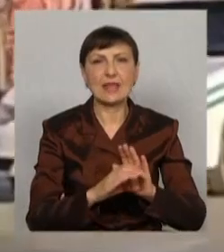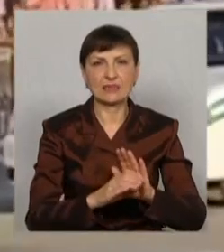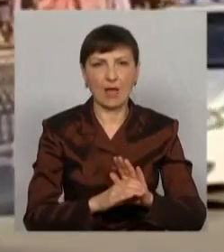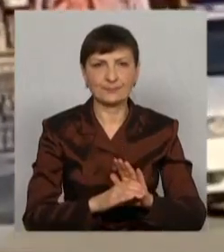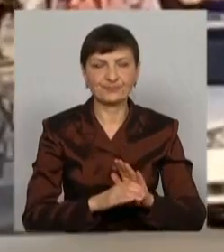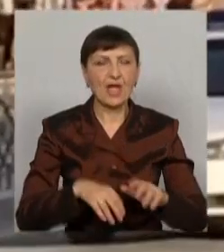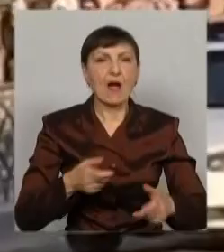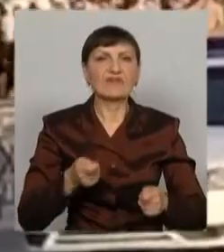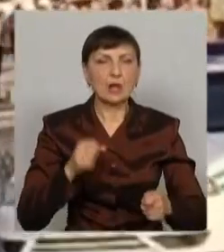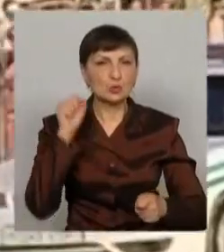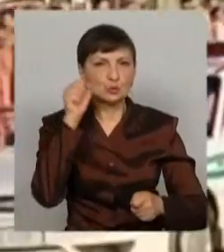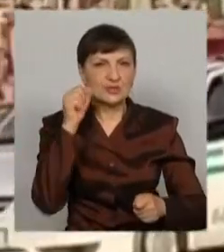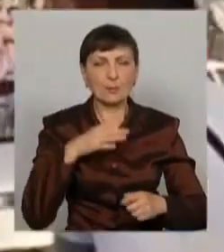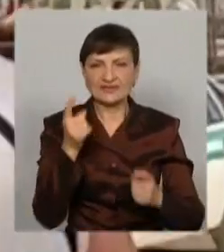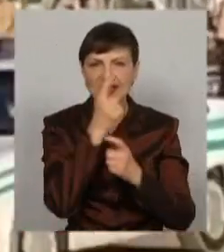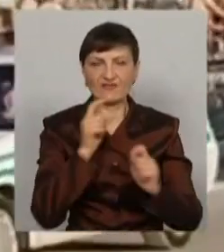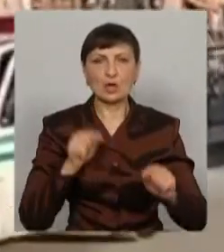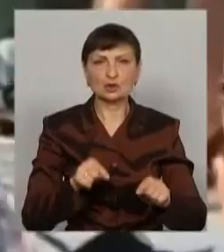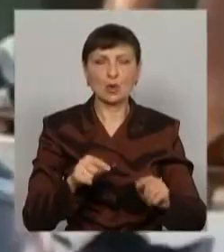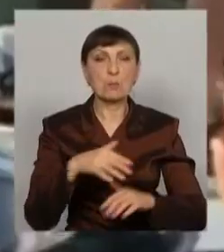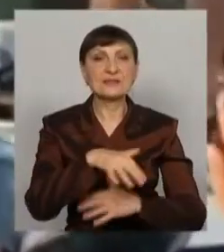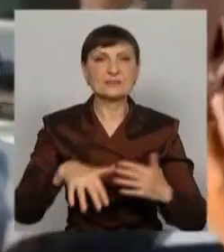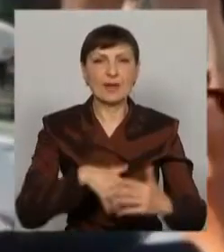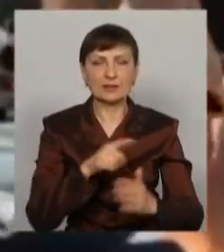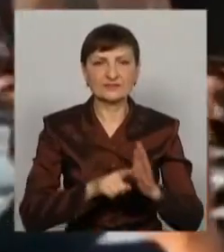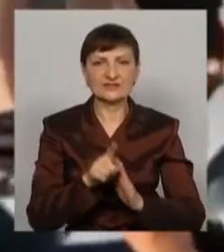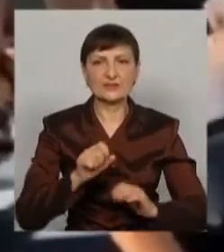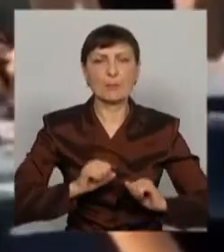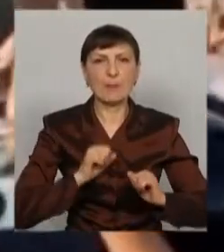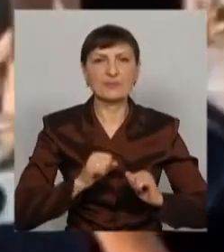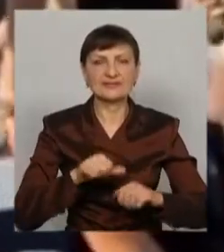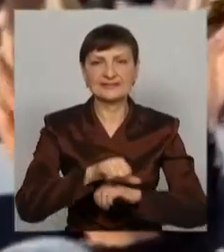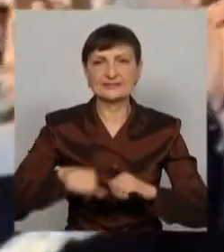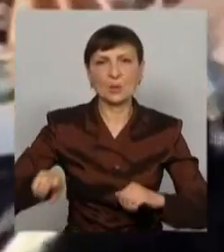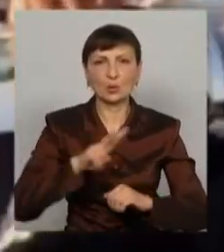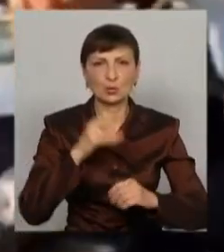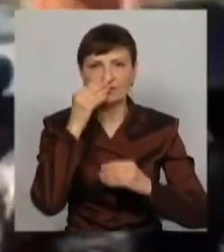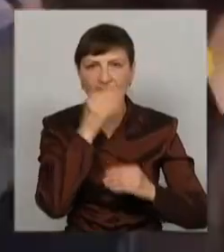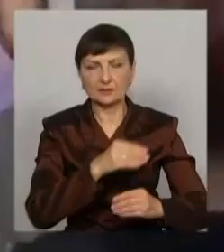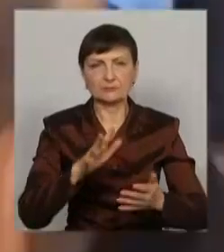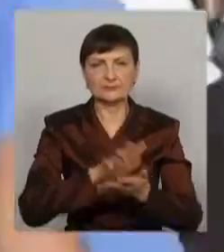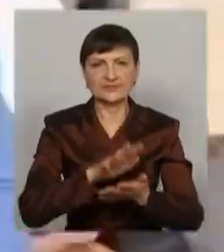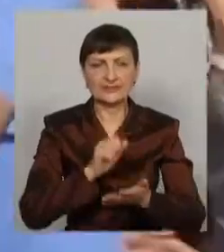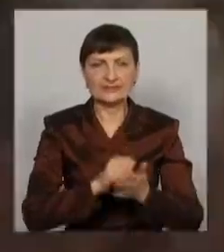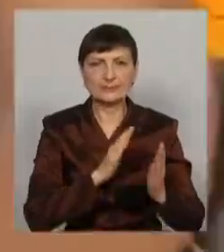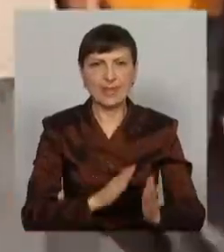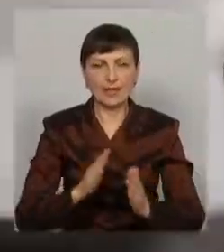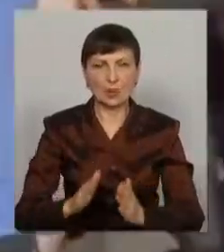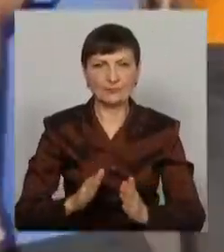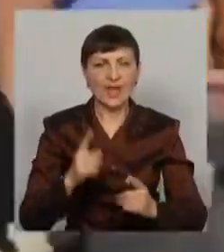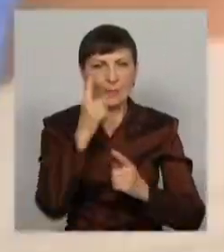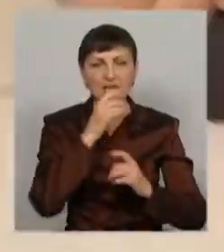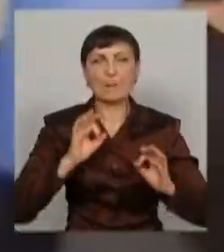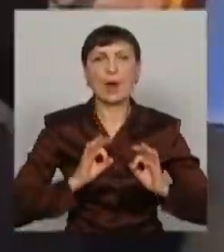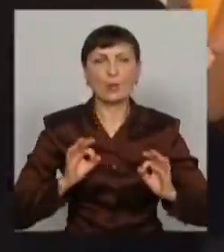Власти Узбекистана сделали заявление о том, что беспорядки вызваны попытками внешних сил дестабилизировать ситуацию в стране. По данным